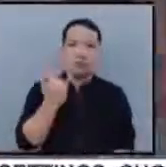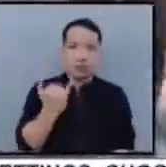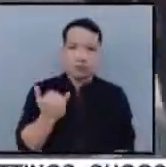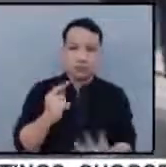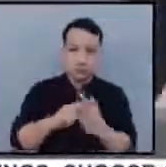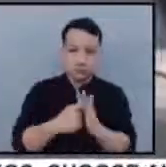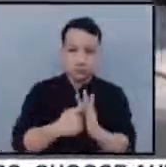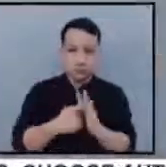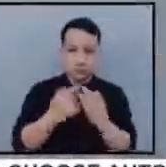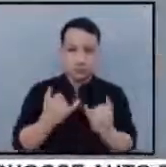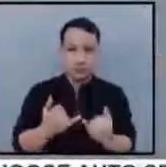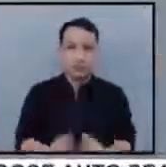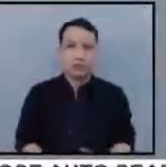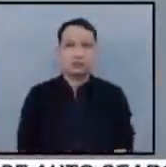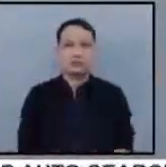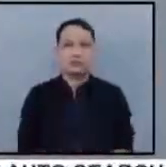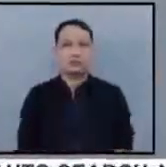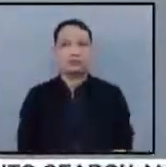araw.